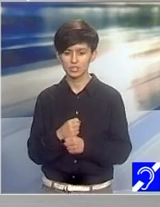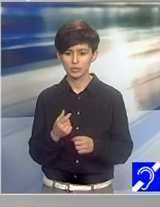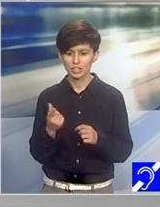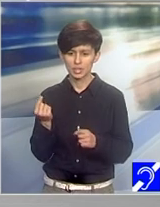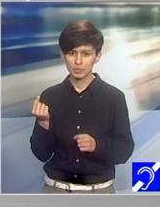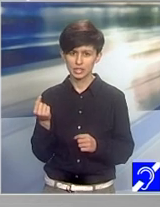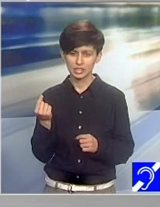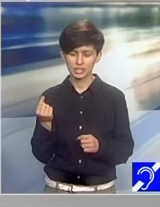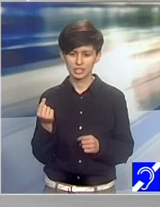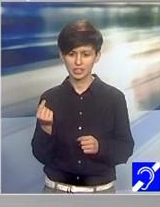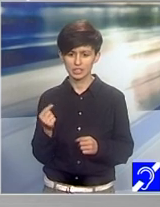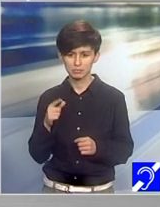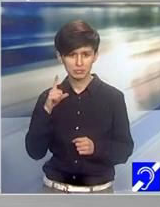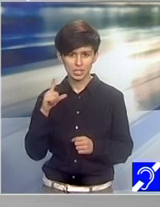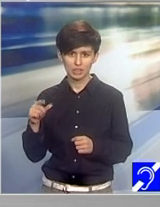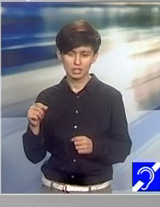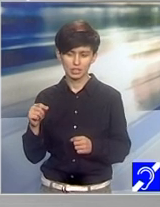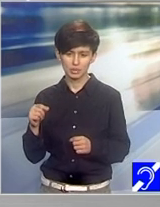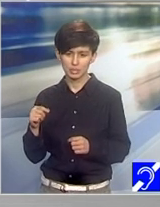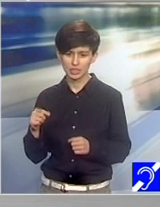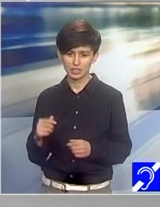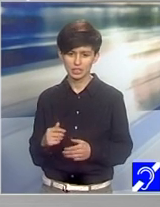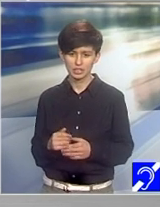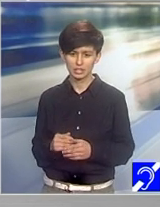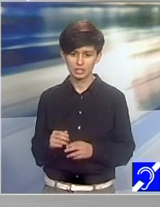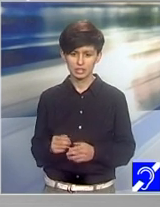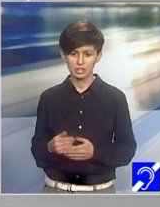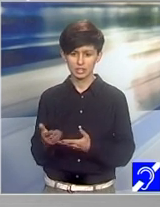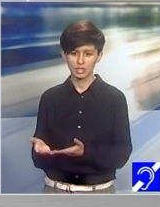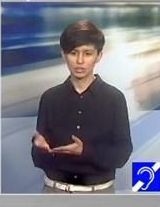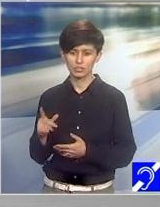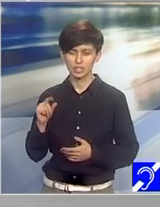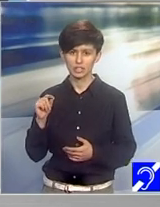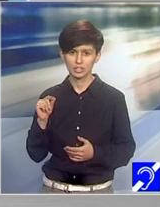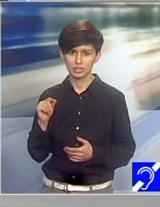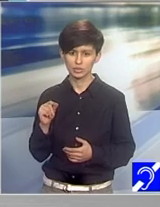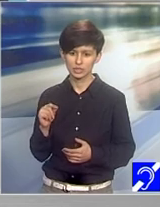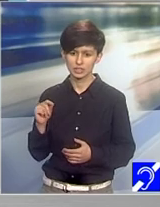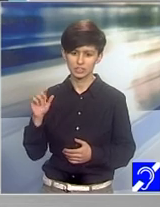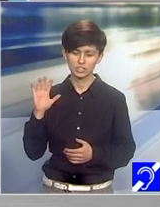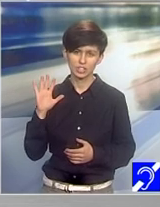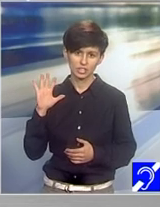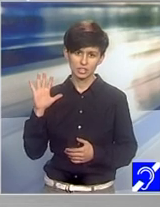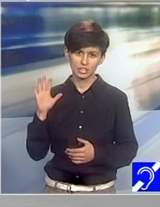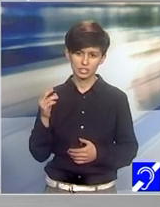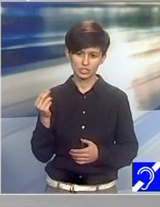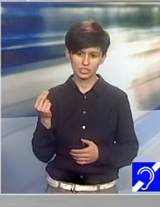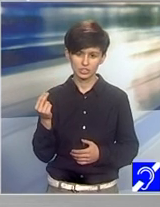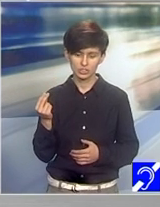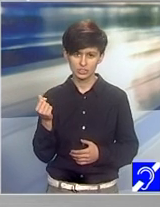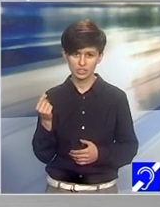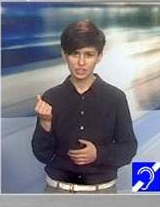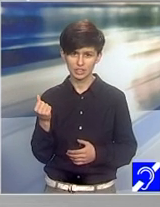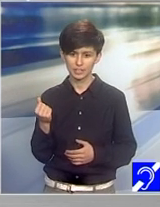muzeul. La plecare... o lăsat 25 de lei. Vedeți, toate astea sunt lucruri ultimele